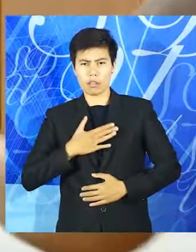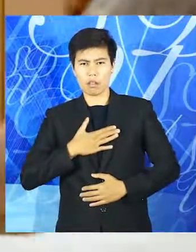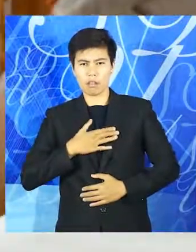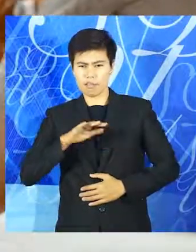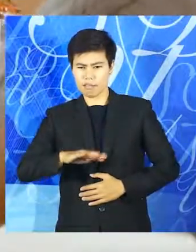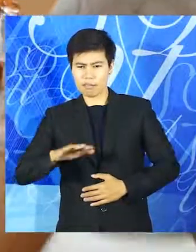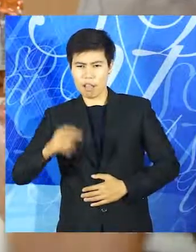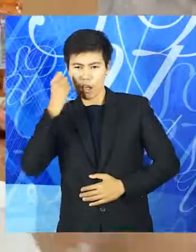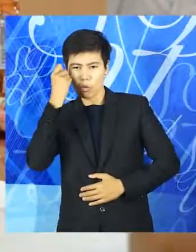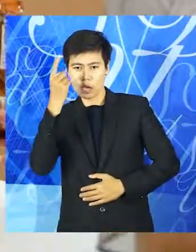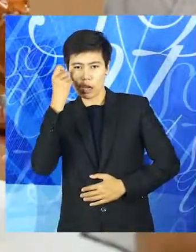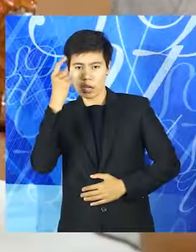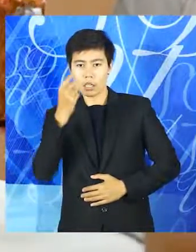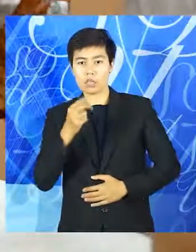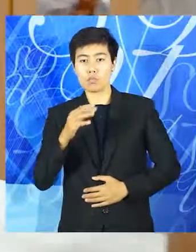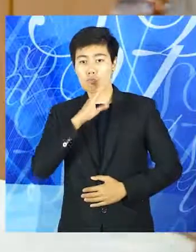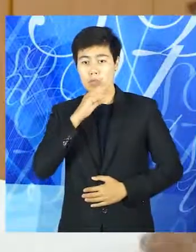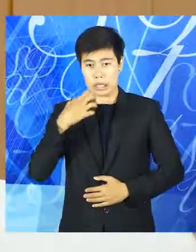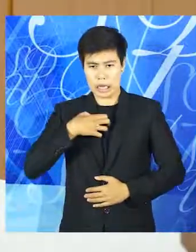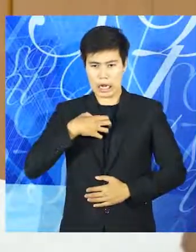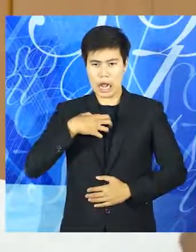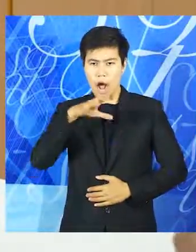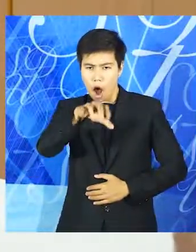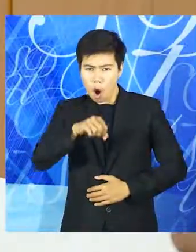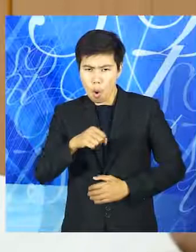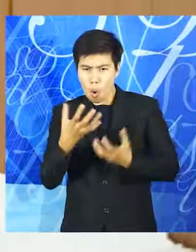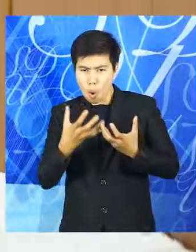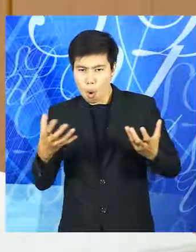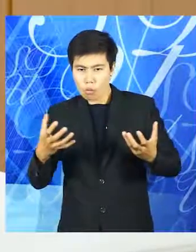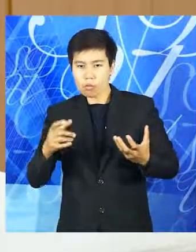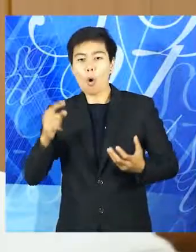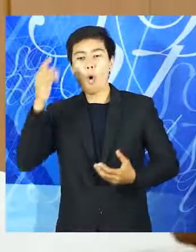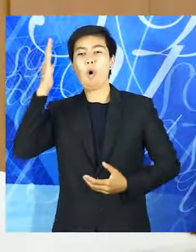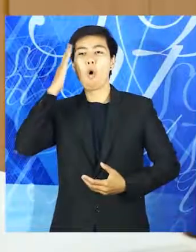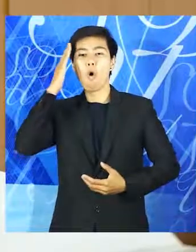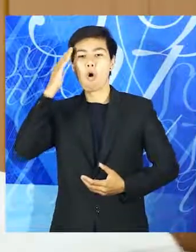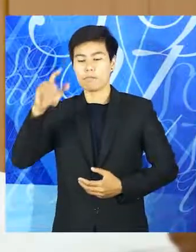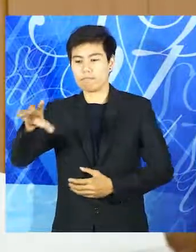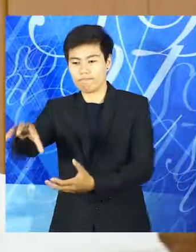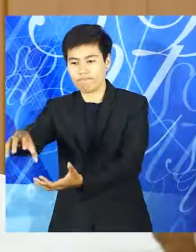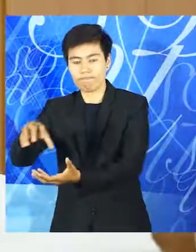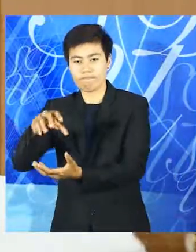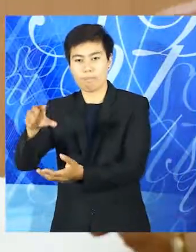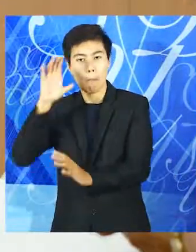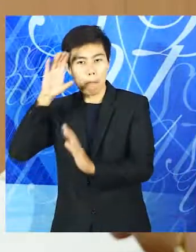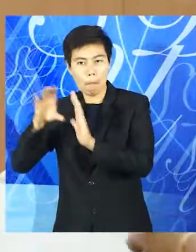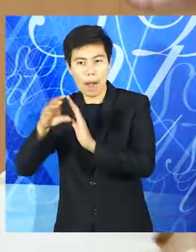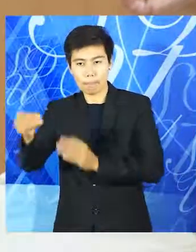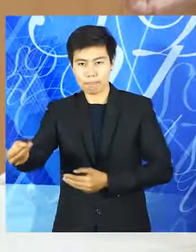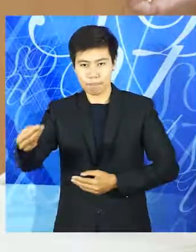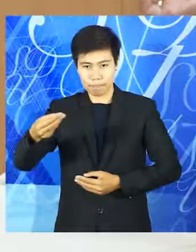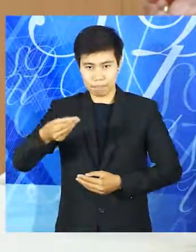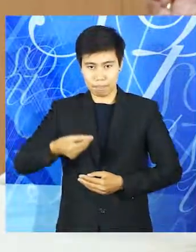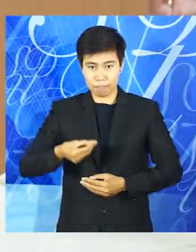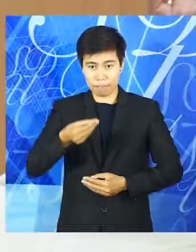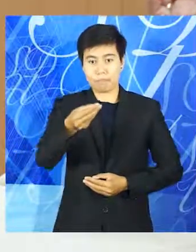เมื่อไหร่ก็ตามแต่ที่เด็กอยากได้สิ่งของที่ต้องการเด็กจะหยิบภาพที่นะคะอยู่ต่อหน้าตัวเองเนี่ยนะคะ